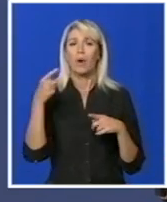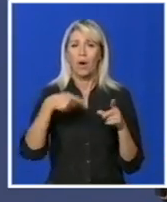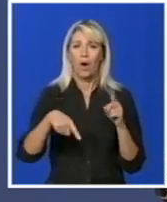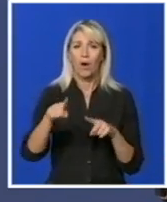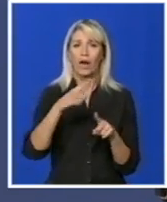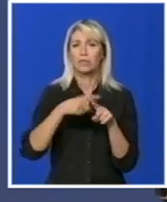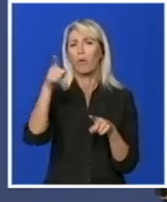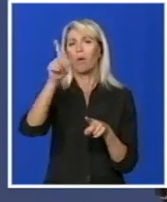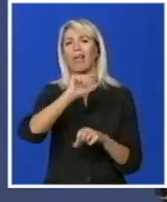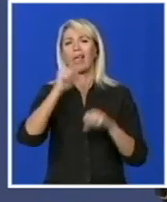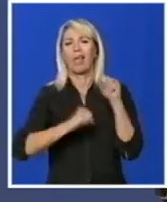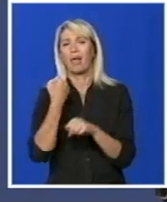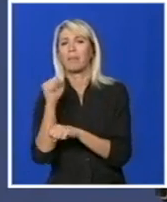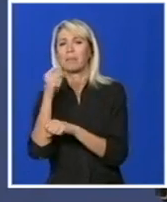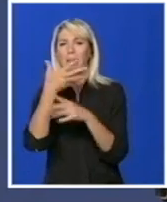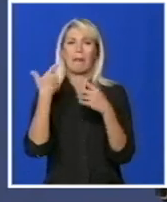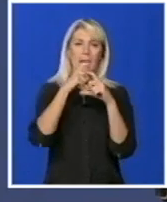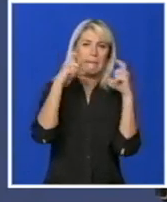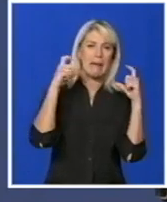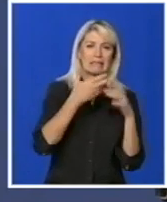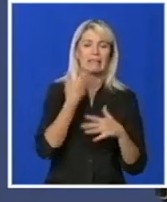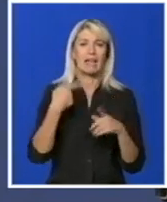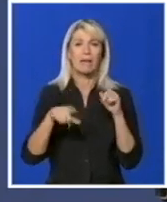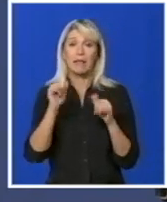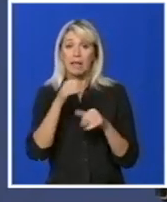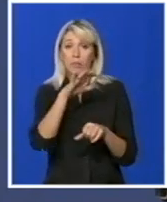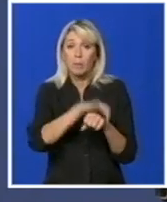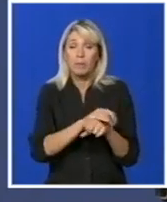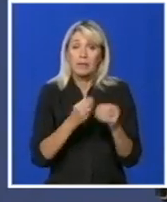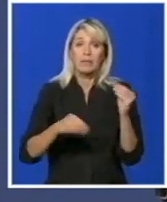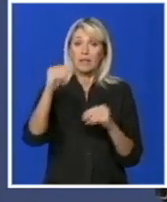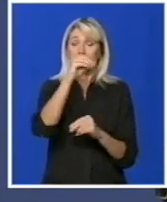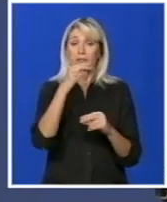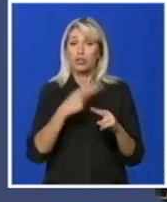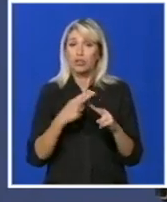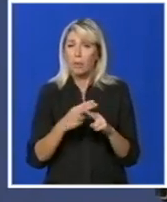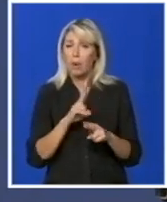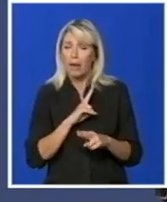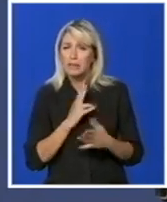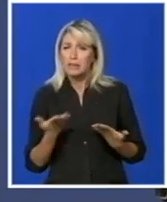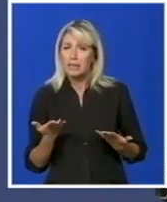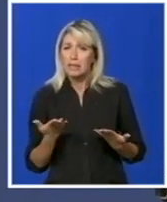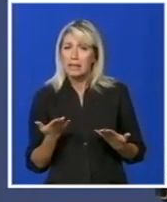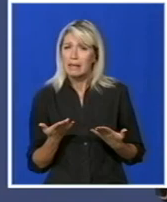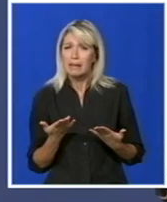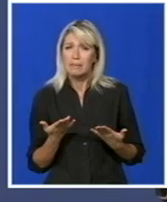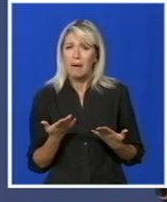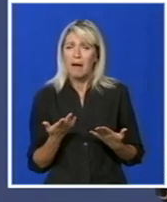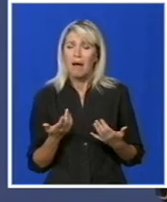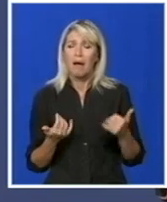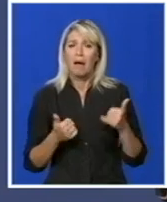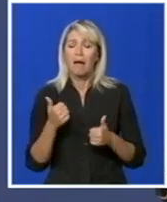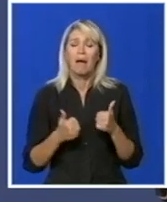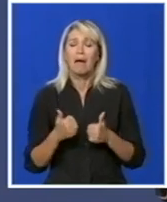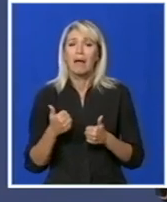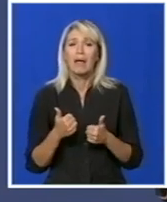mera, da li je primećeno da raste, da kažem, broj obolih ili ta epidemiološka kriva da upravo kad odu u COVID ambulantu pa kažu